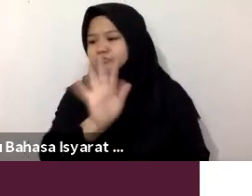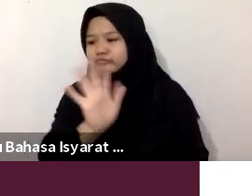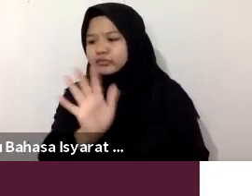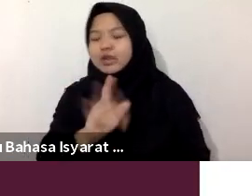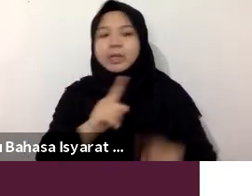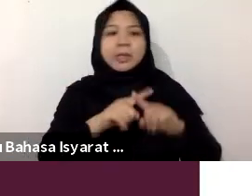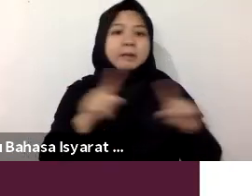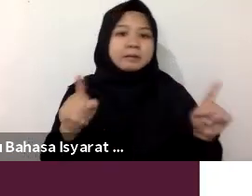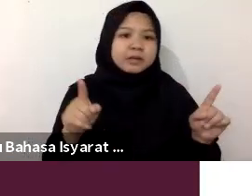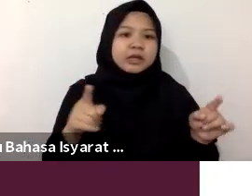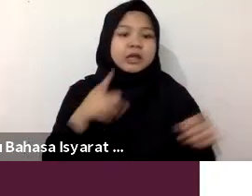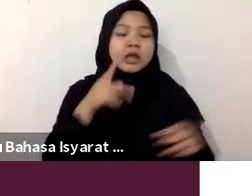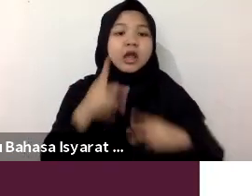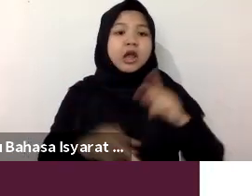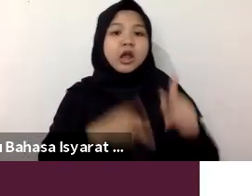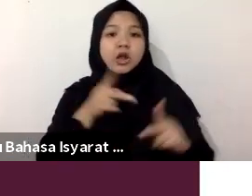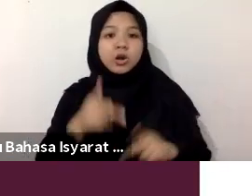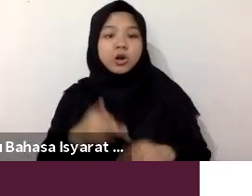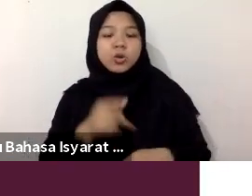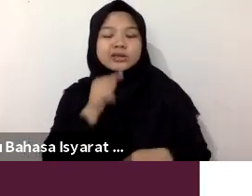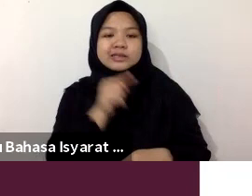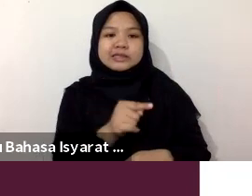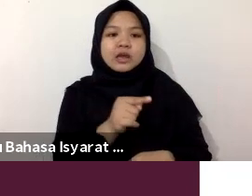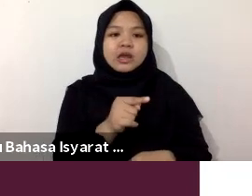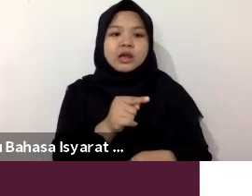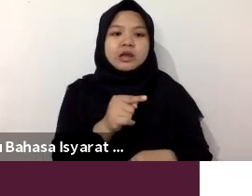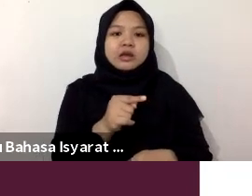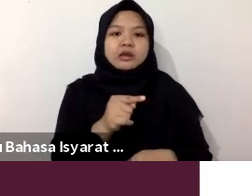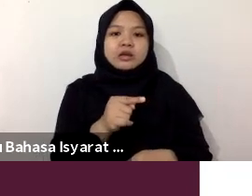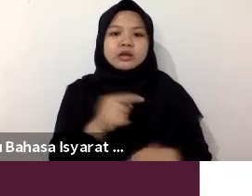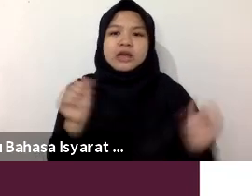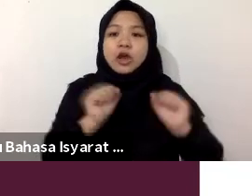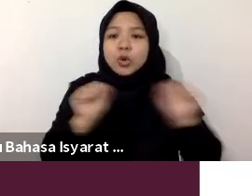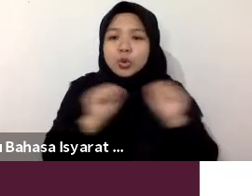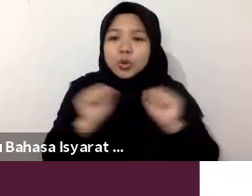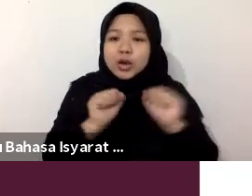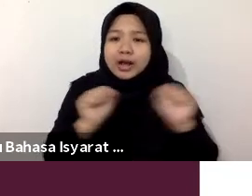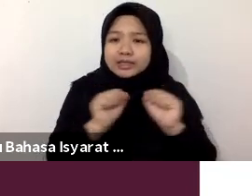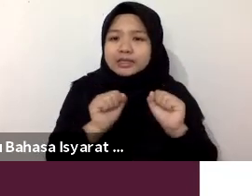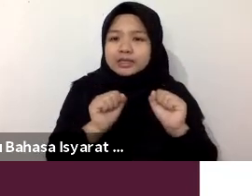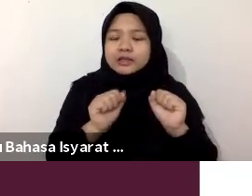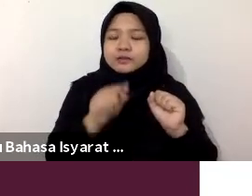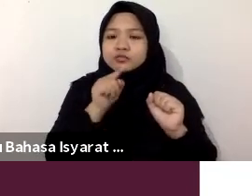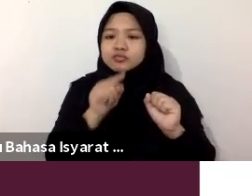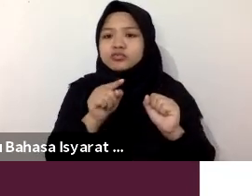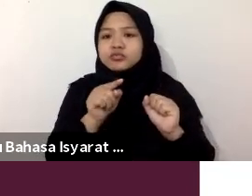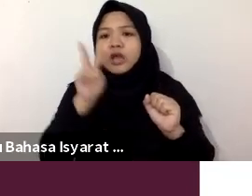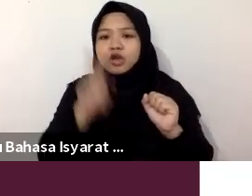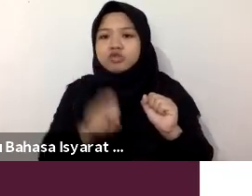Tetapi apabila dia dalam keadaan emergency gitu ya, itu